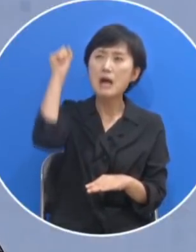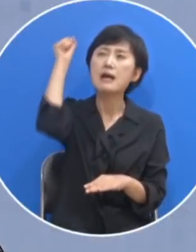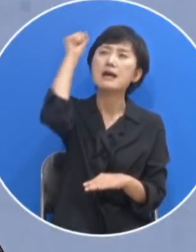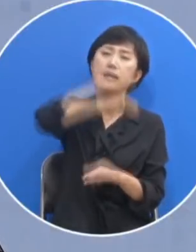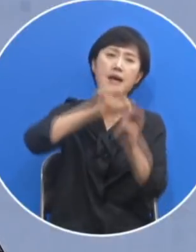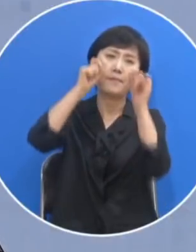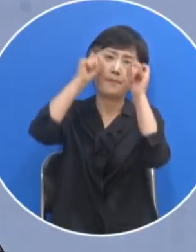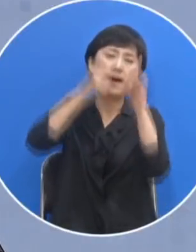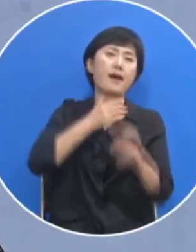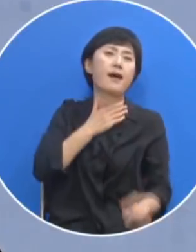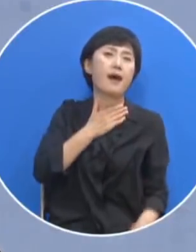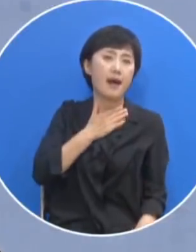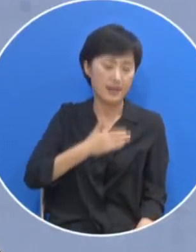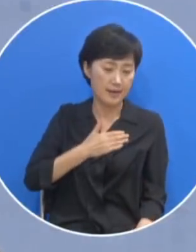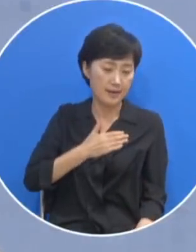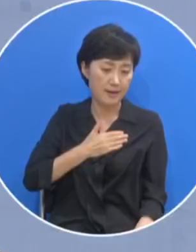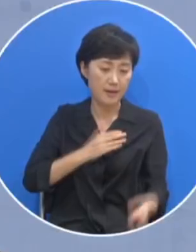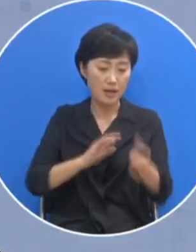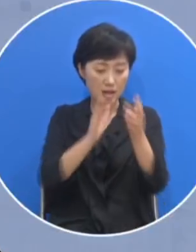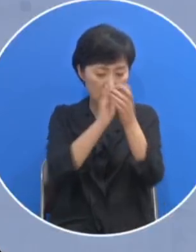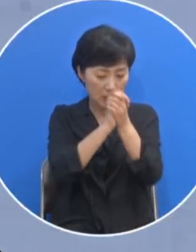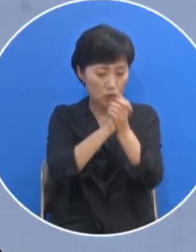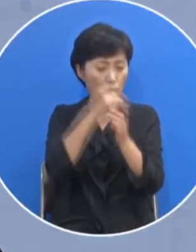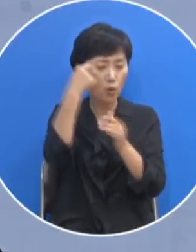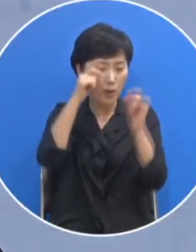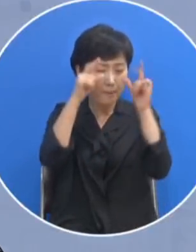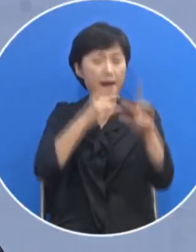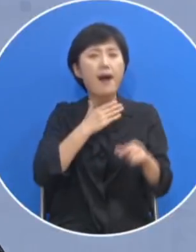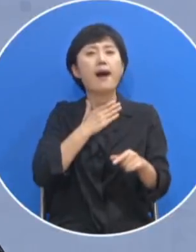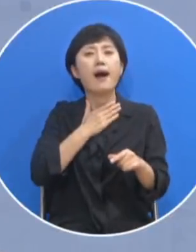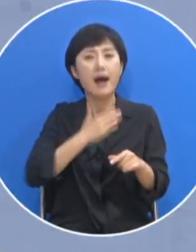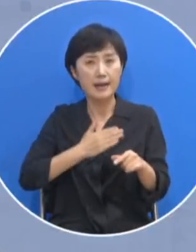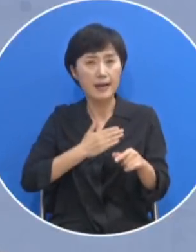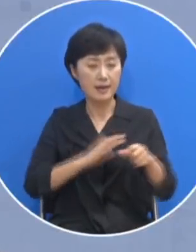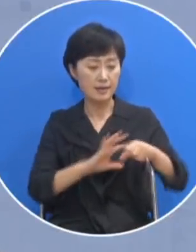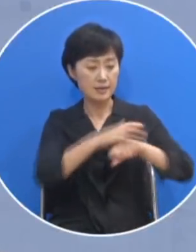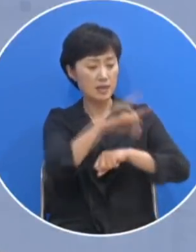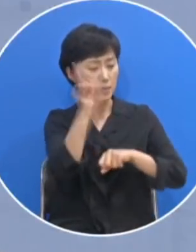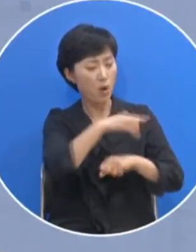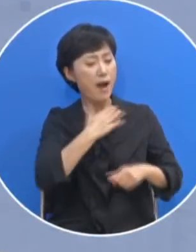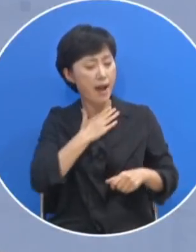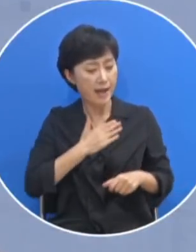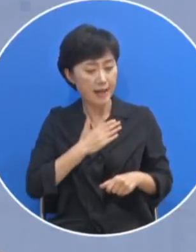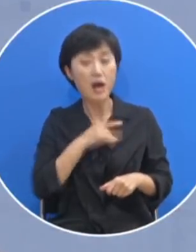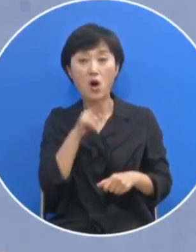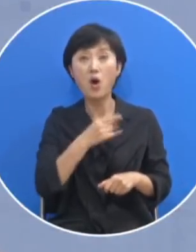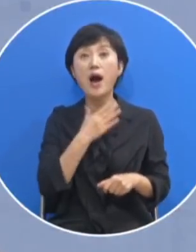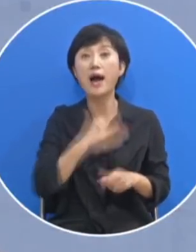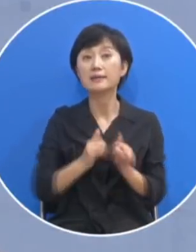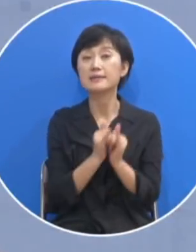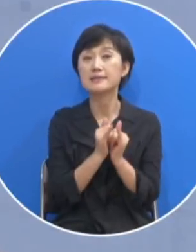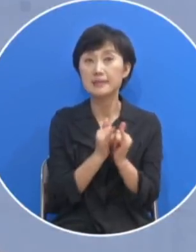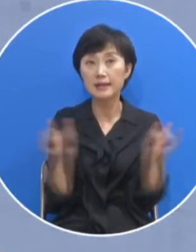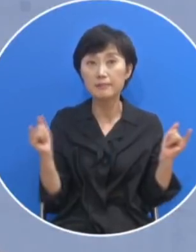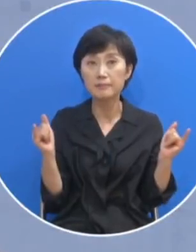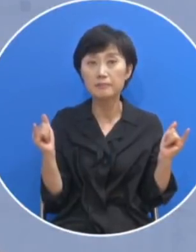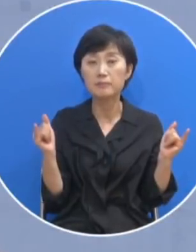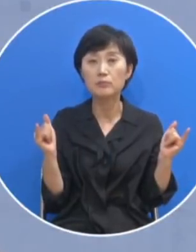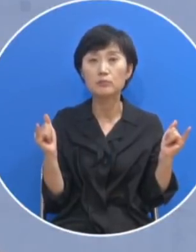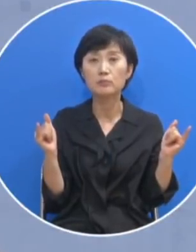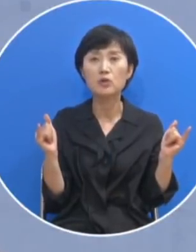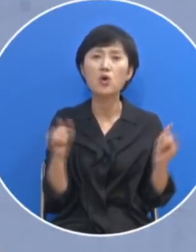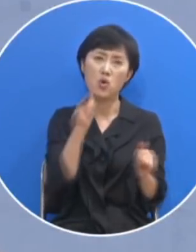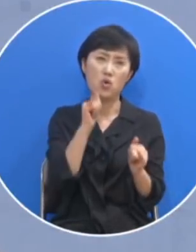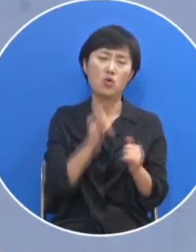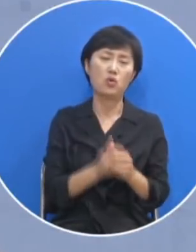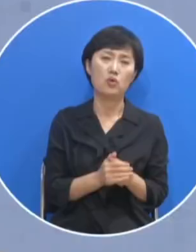세계를 모르는 사람이 나오고요 위하는 데 좁은 u woo 되 거다 다 뭐 boo 번 뭡니까